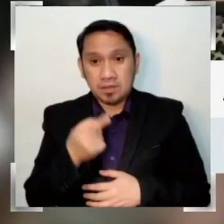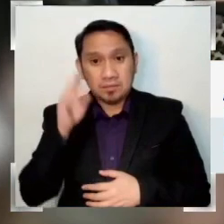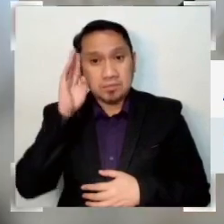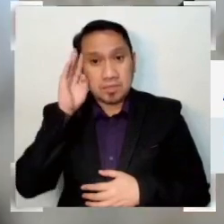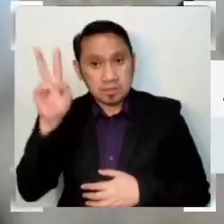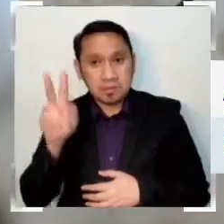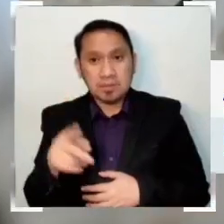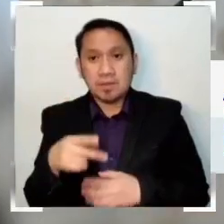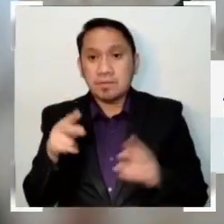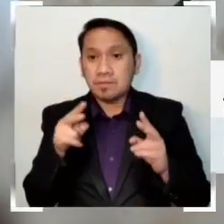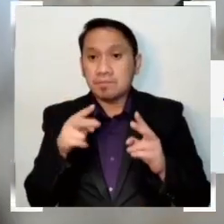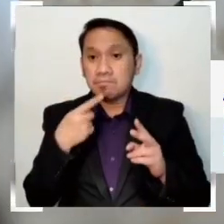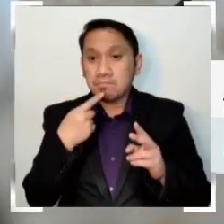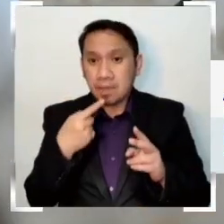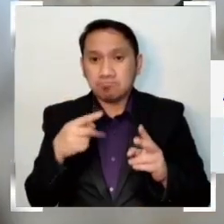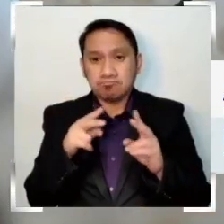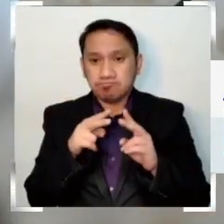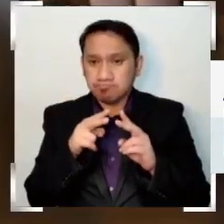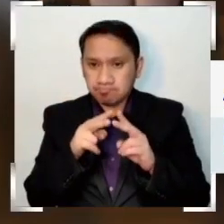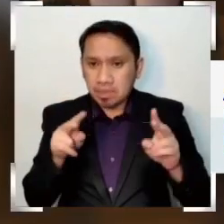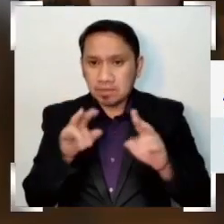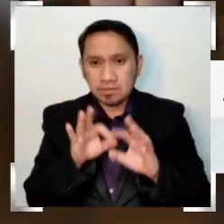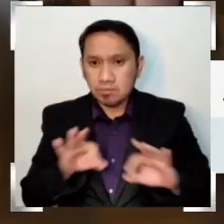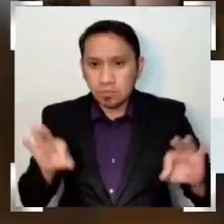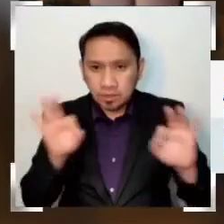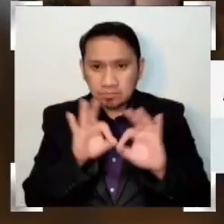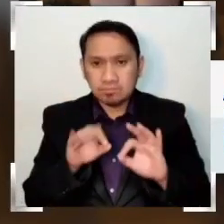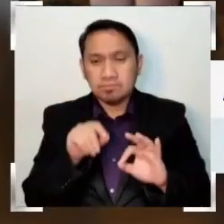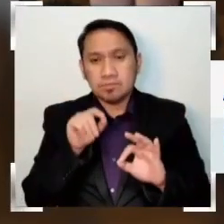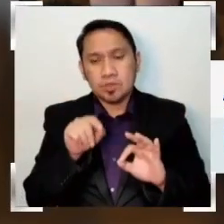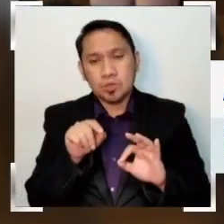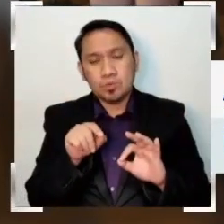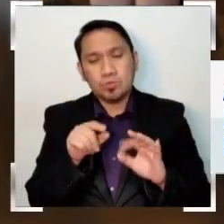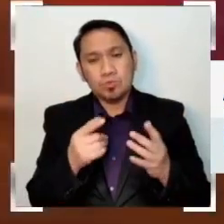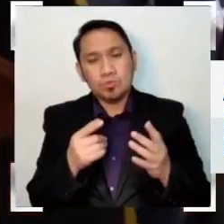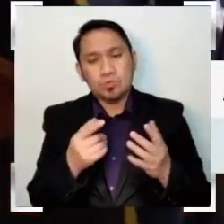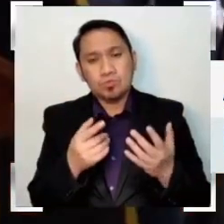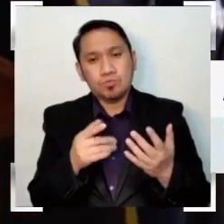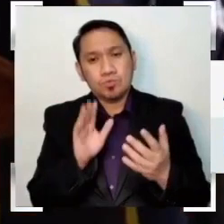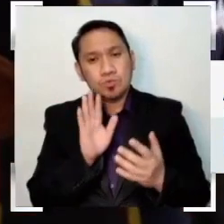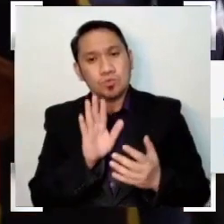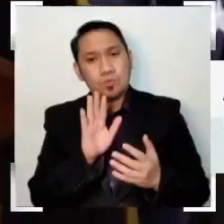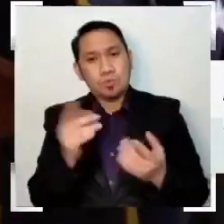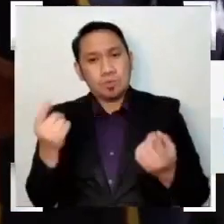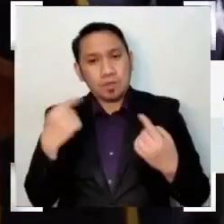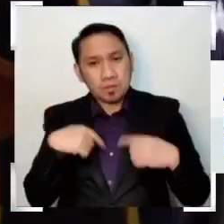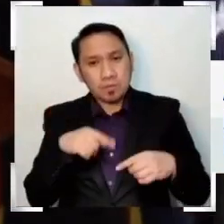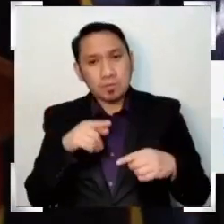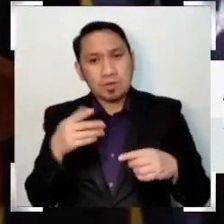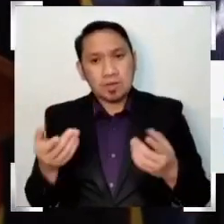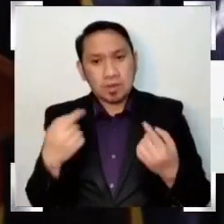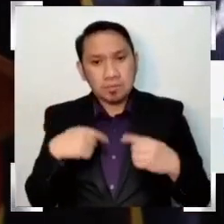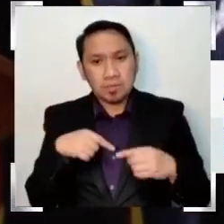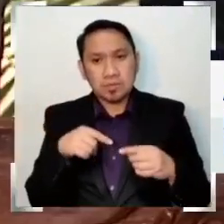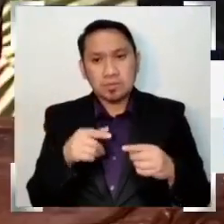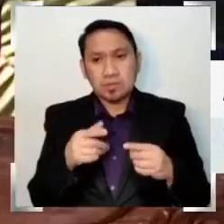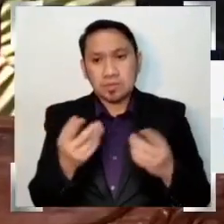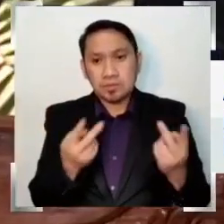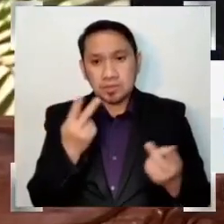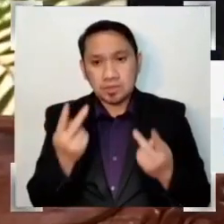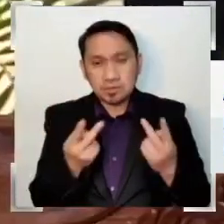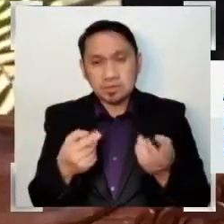bahagi ito ng pagtugon sa mga ginagawa ng China Coast Guard sa West Philippine Sea. Sina Marles at Galvez naman, tinalakay